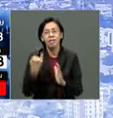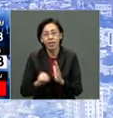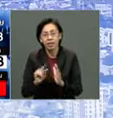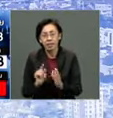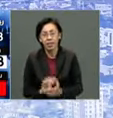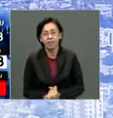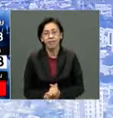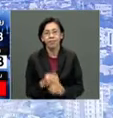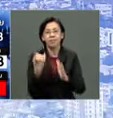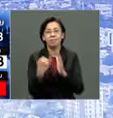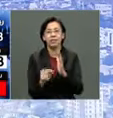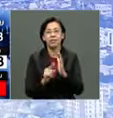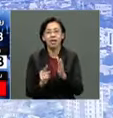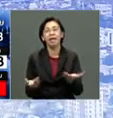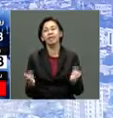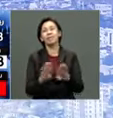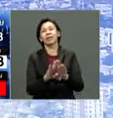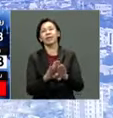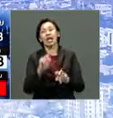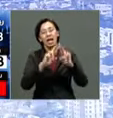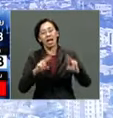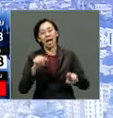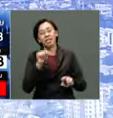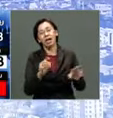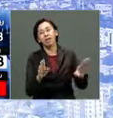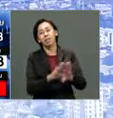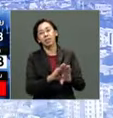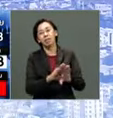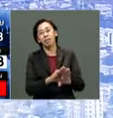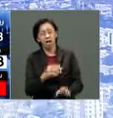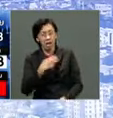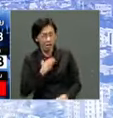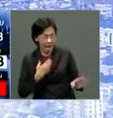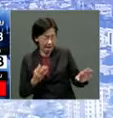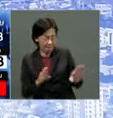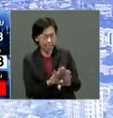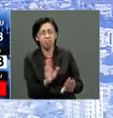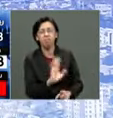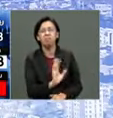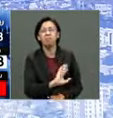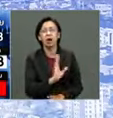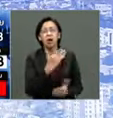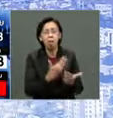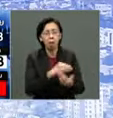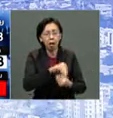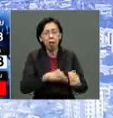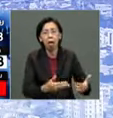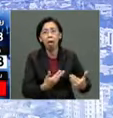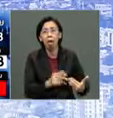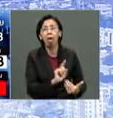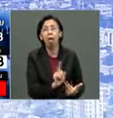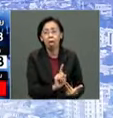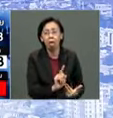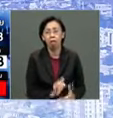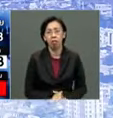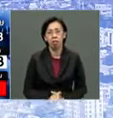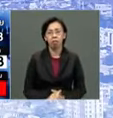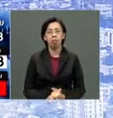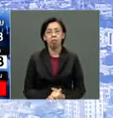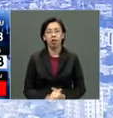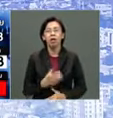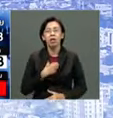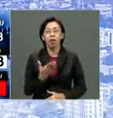ดก็อย่างเก่งก็คือปิดร้านเท่านั้นเองนะครับปิดร้านก็ไม่ได้ต้องการให้ท่านต้องเสียรายได้อย่างอะไรอย่างไรนะครับแต่เพียงแต่ว่า